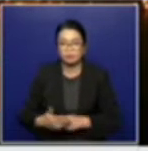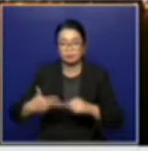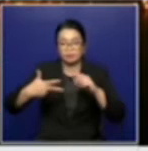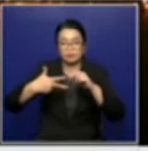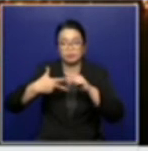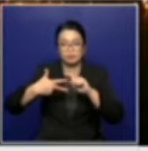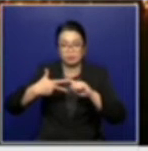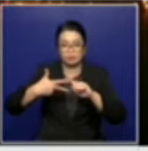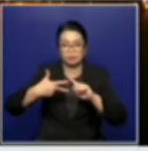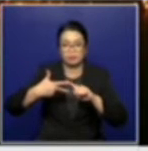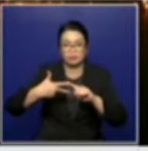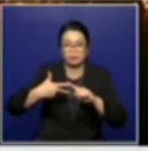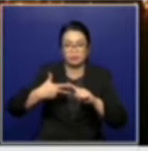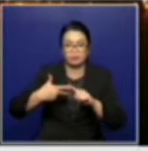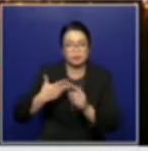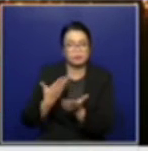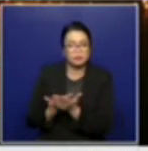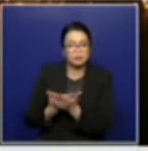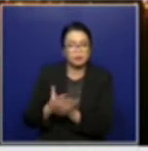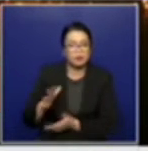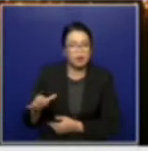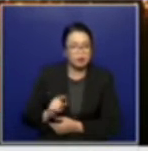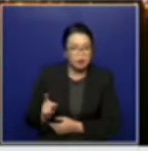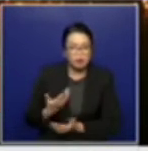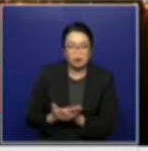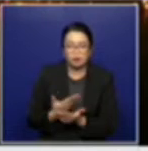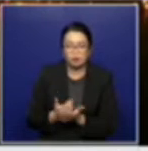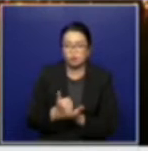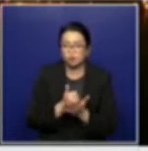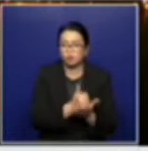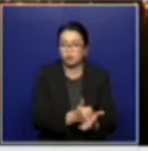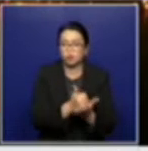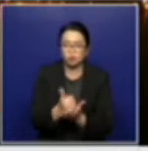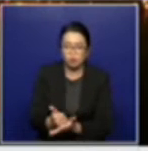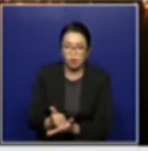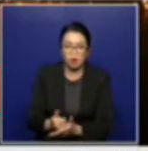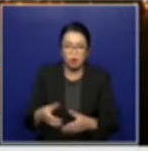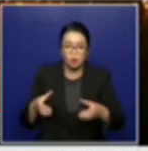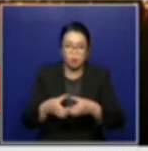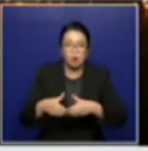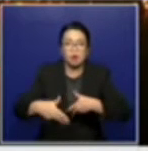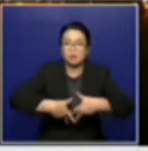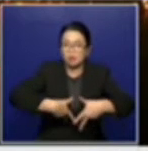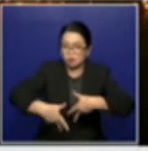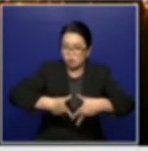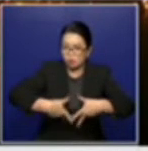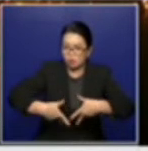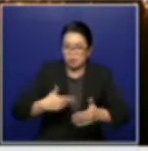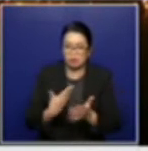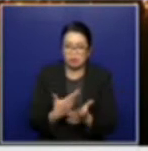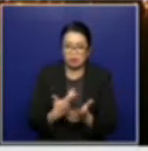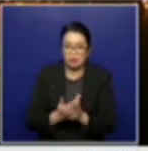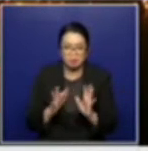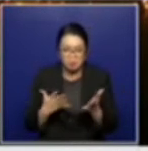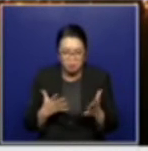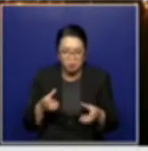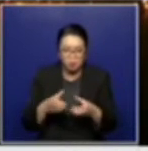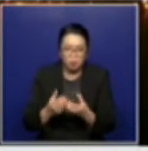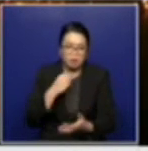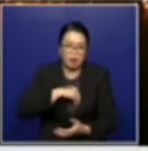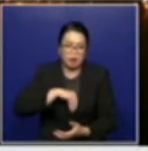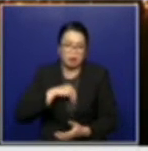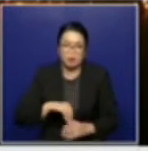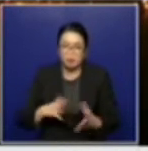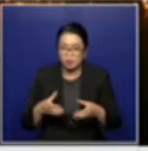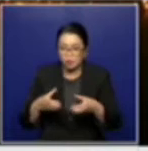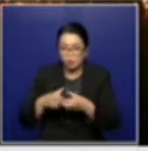2ครับเป็นการใช้จ่ายเงินเพื่อการเยียวยาและชดเชยภาคประชาชนภาคเกษตรกรและผู้ประก